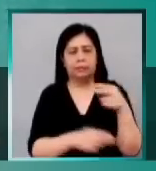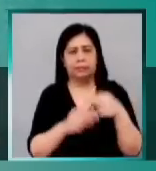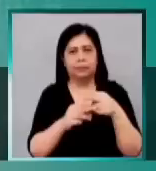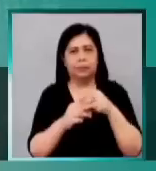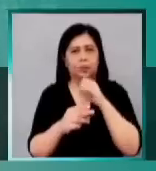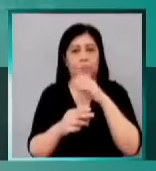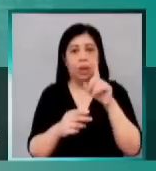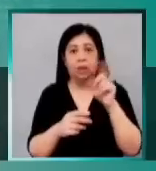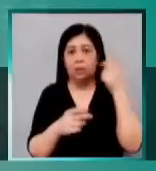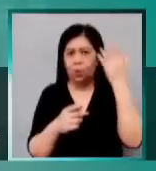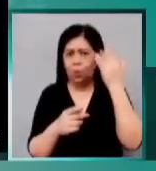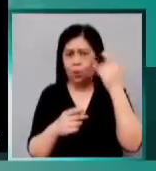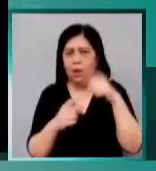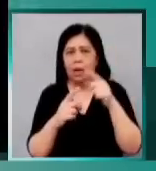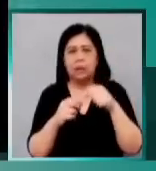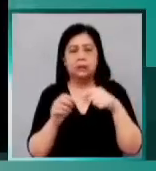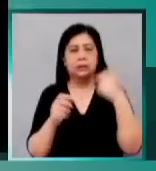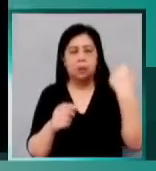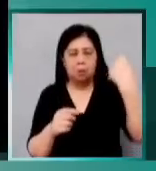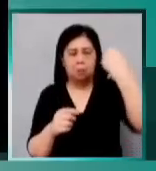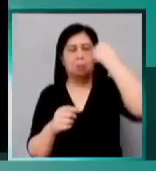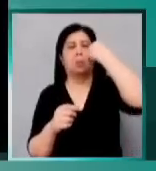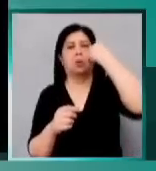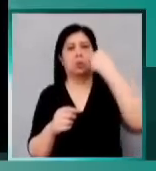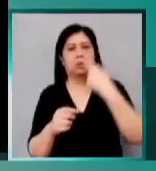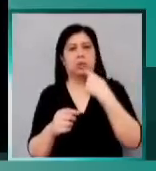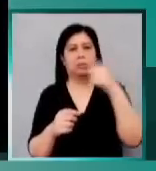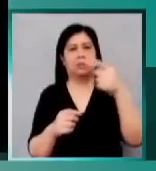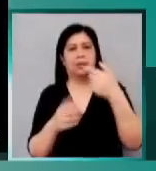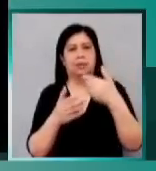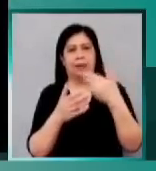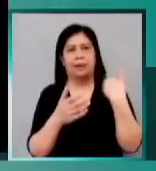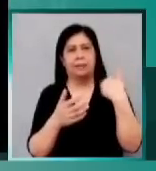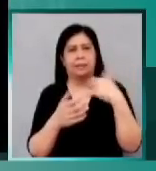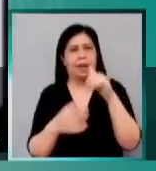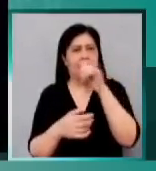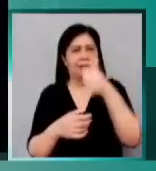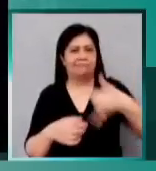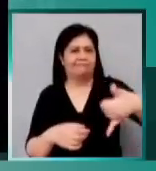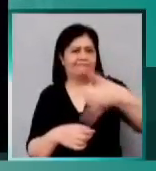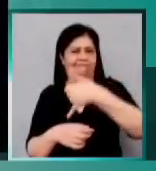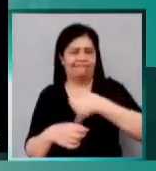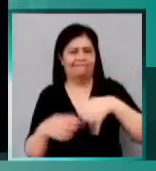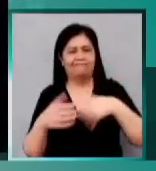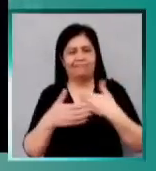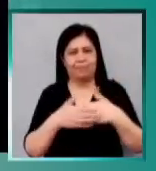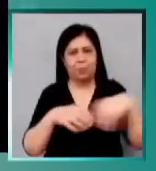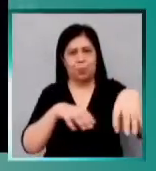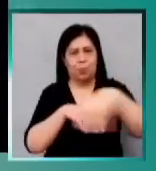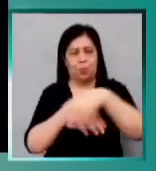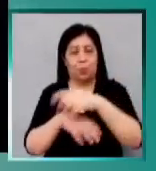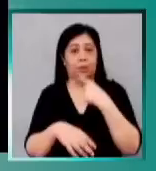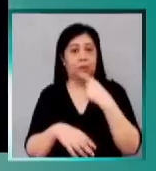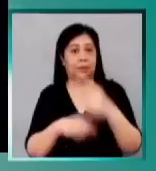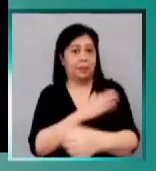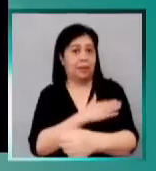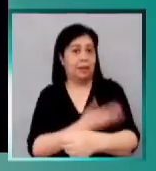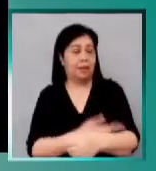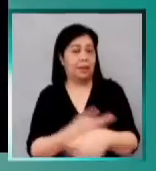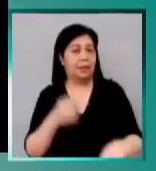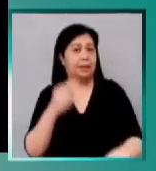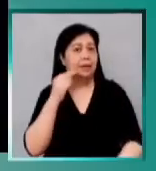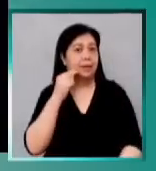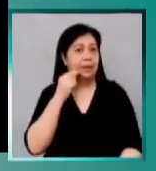ng pagkakasuntok umano sa kanya ng mga nag-iinumang kapitbahay. Ayon sa anak niyang si Nelda, ilang beses